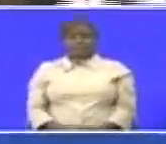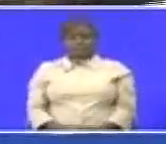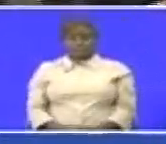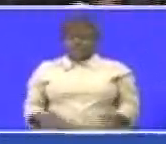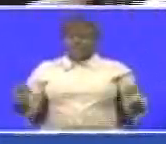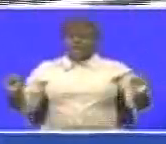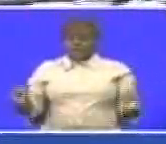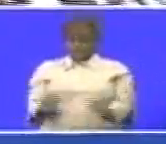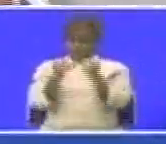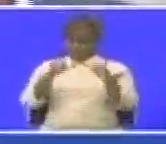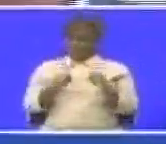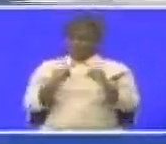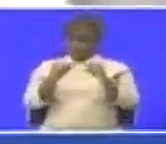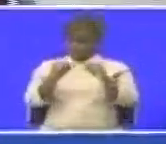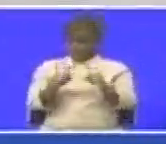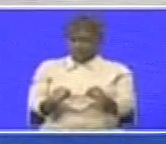Huku hayo ya kijiri,